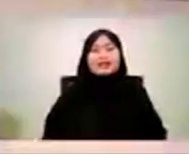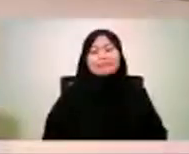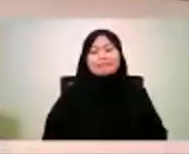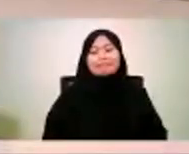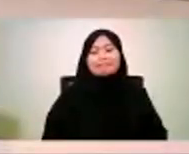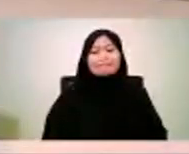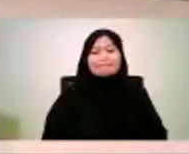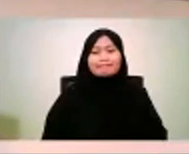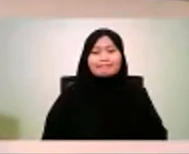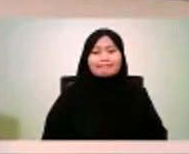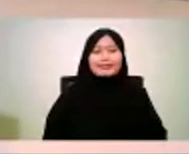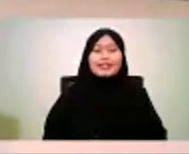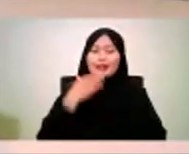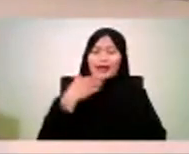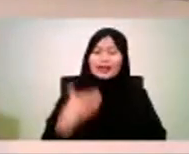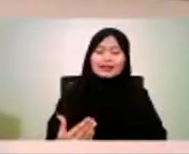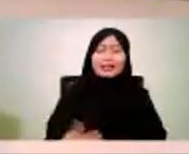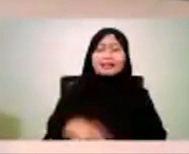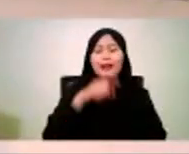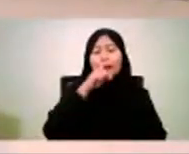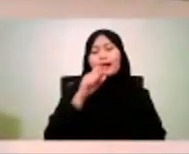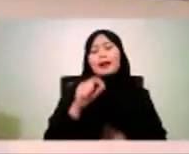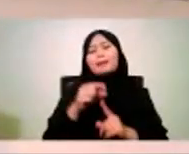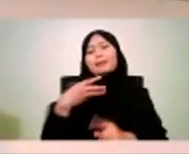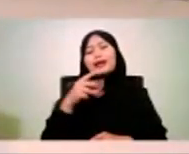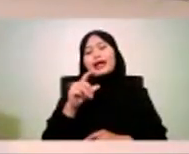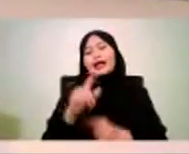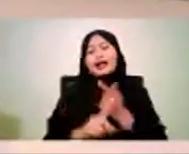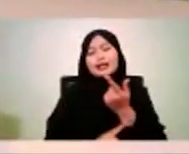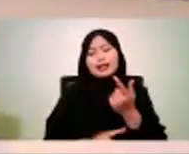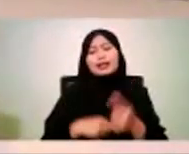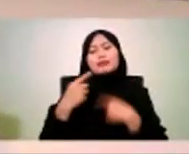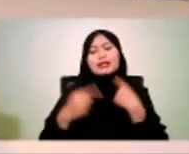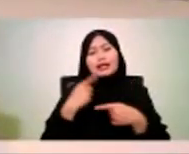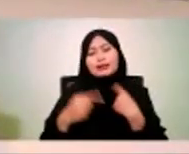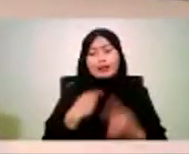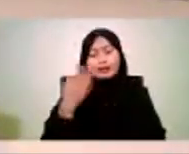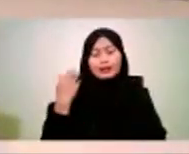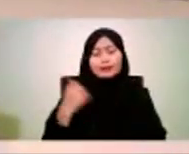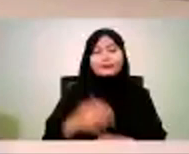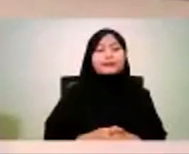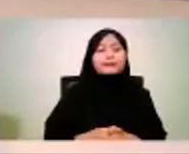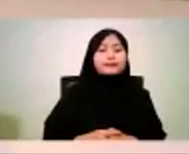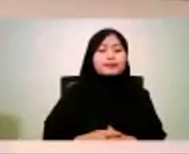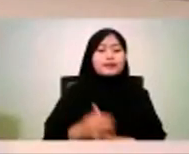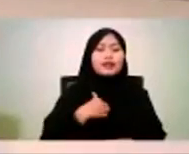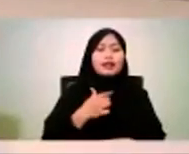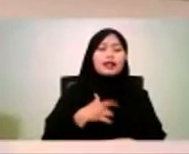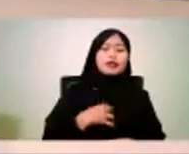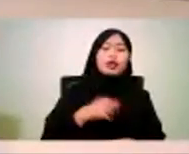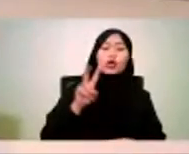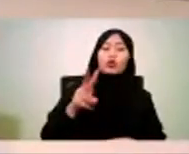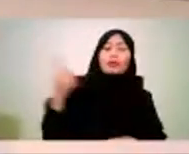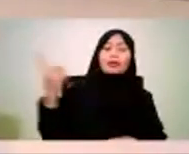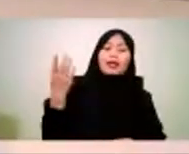ah terima kasih Perry warjiyo atas penjelasannya jadi saya rasa Dua pertanyaan